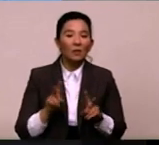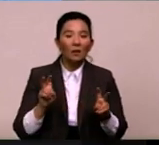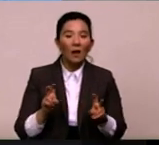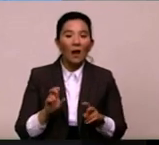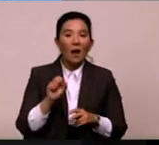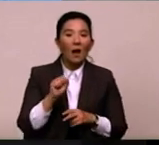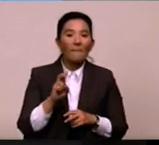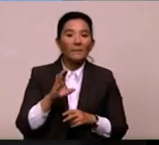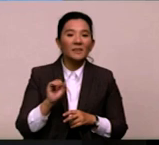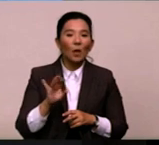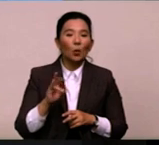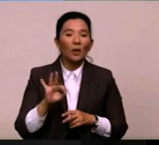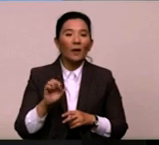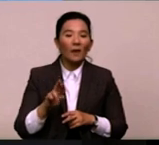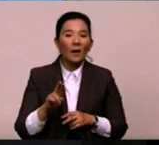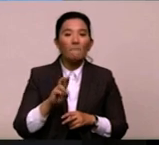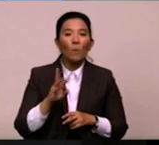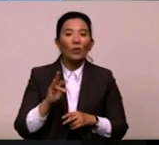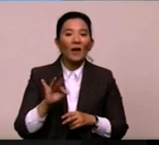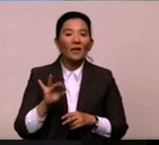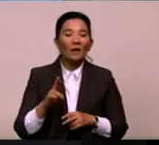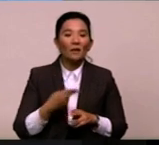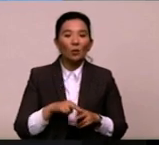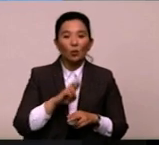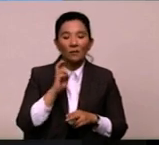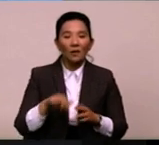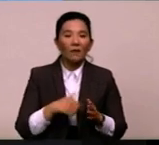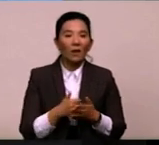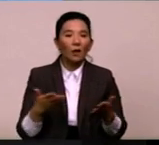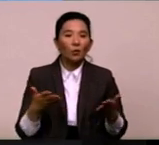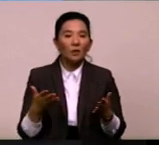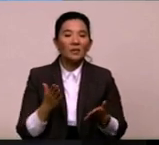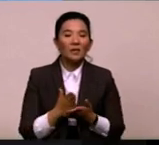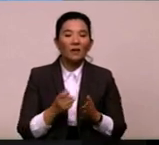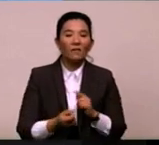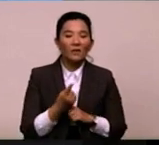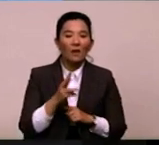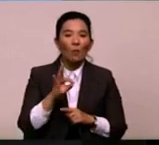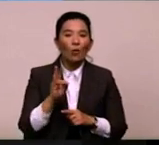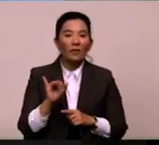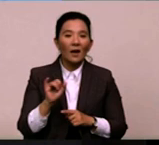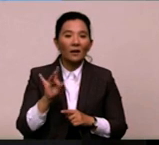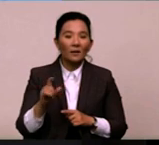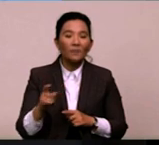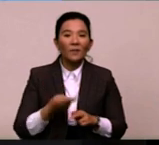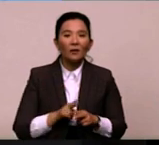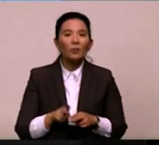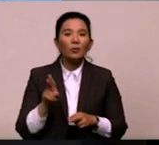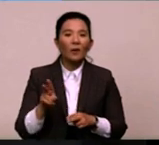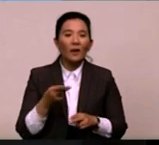Абсолютная монархия – это государство, главой которого становился монарх. Кто такой монарх?